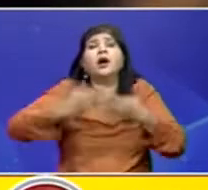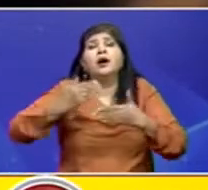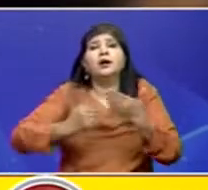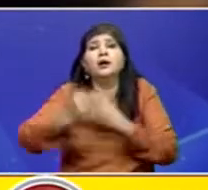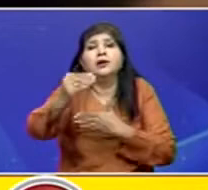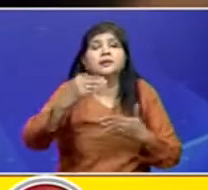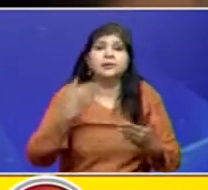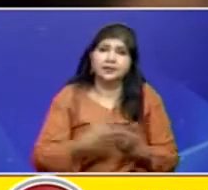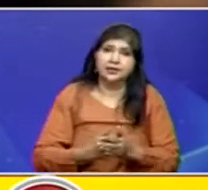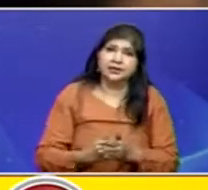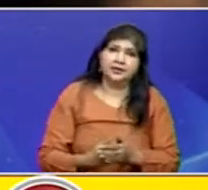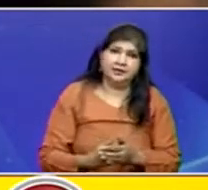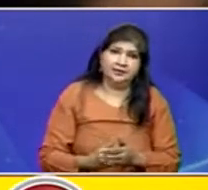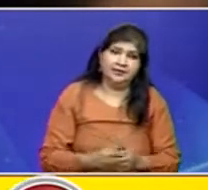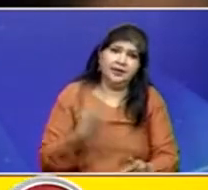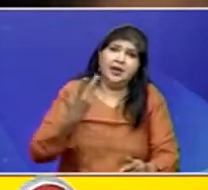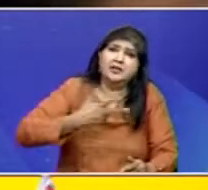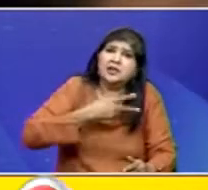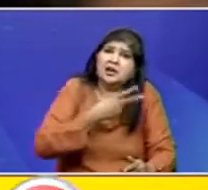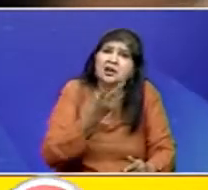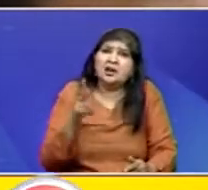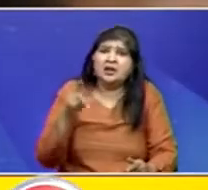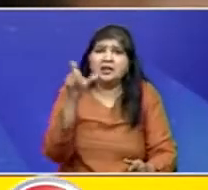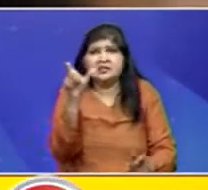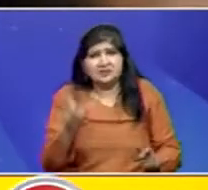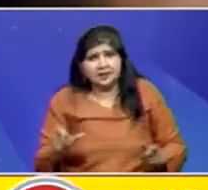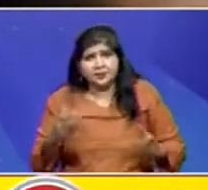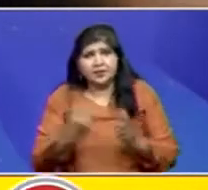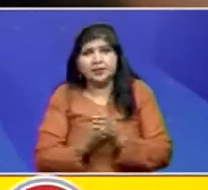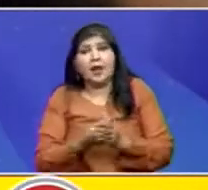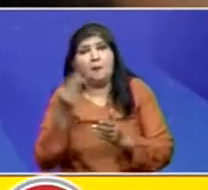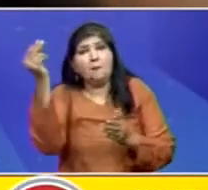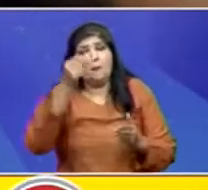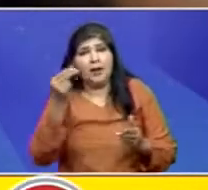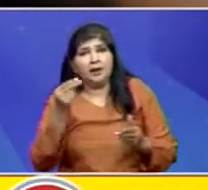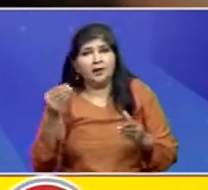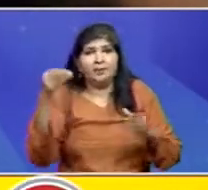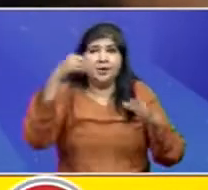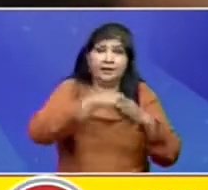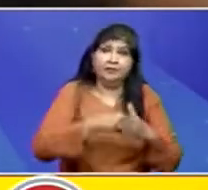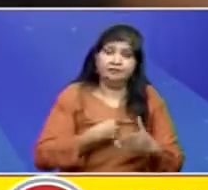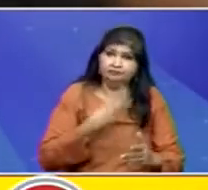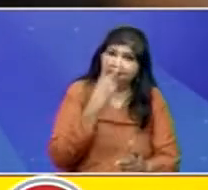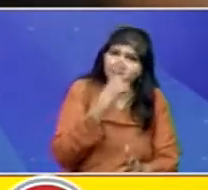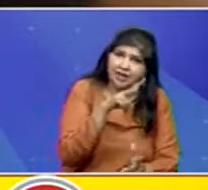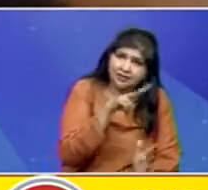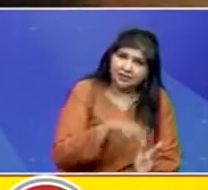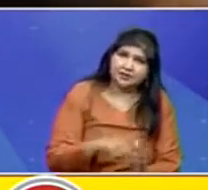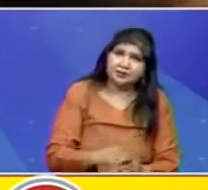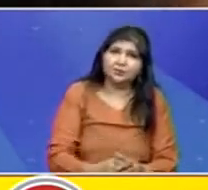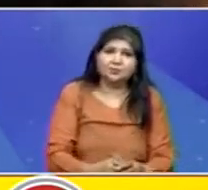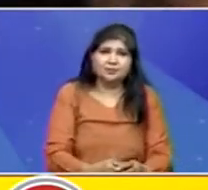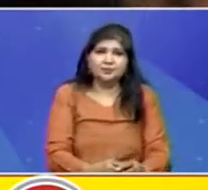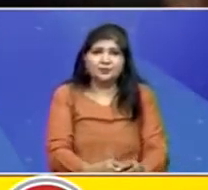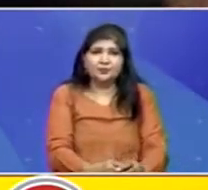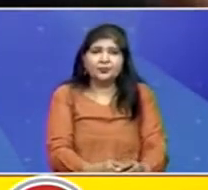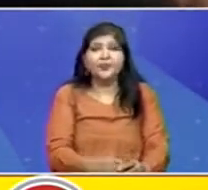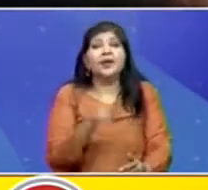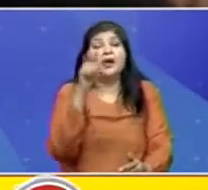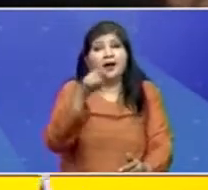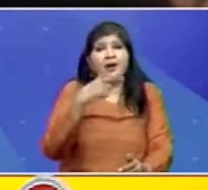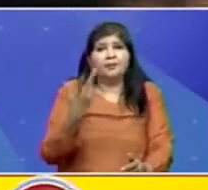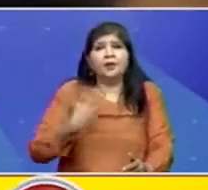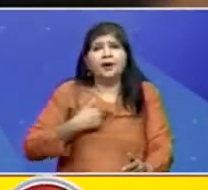पहुँच सकते हैं ऐसे कई विशयों को इन पेंटिंग्स में आप महसूस कर सकते हैं आप भी अगर